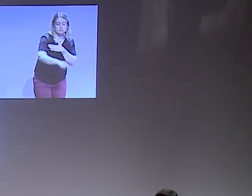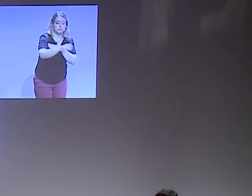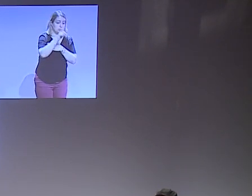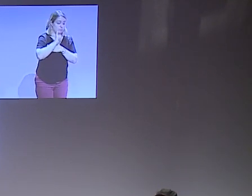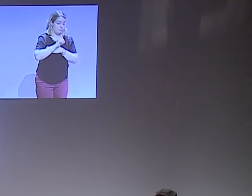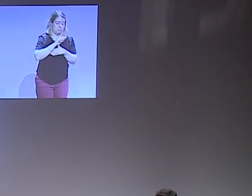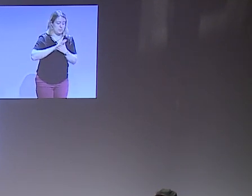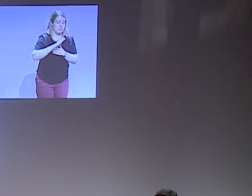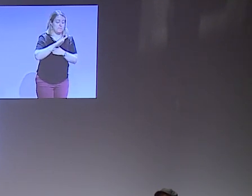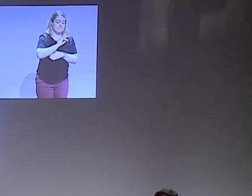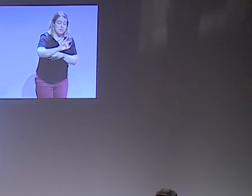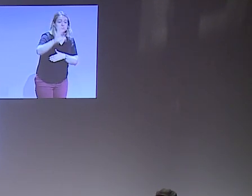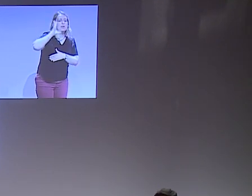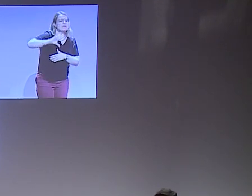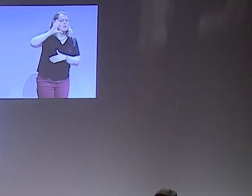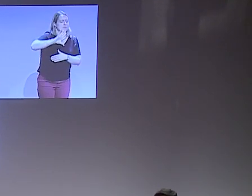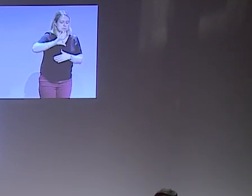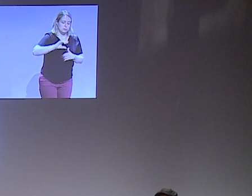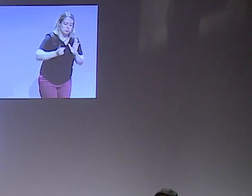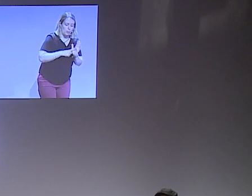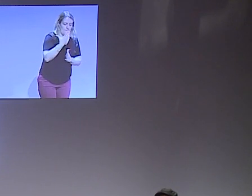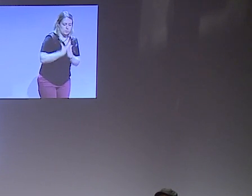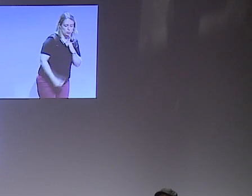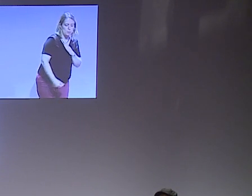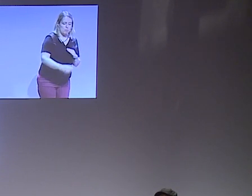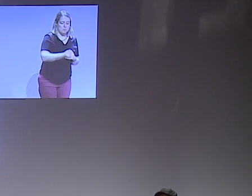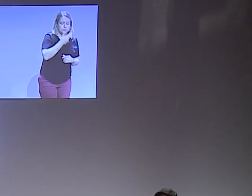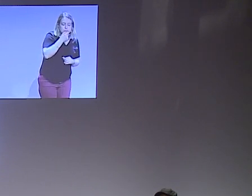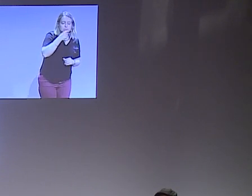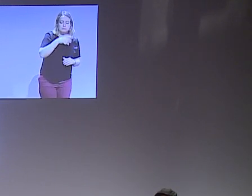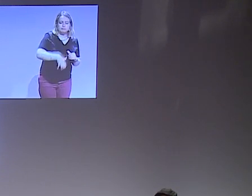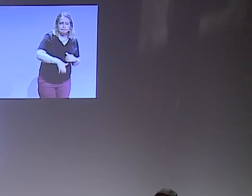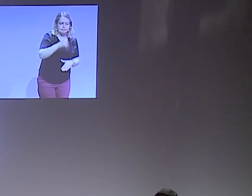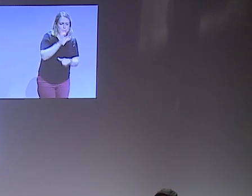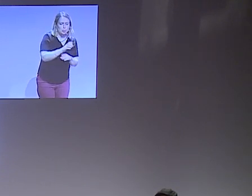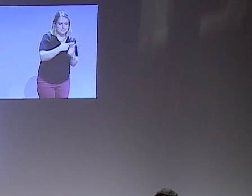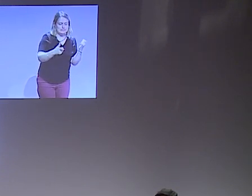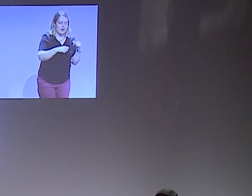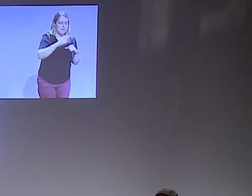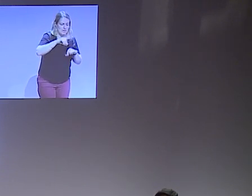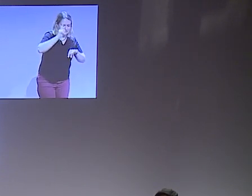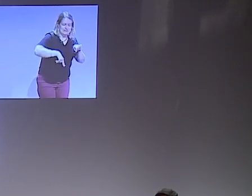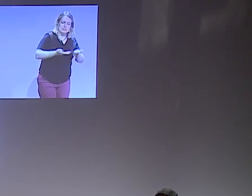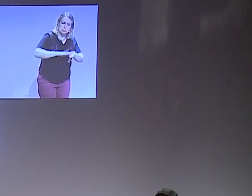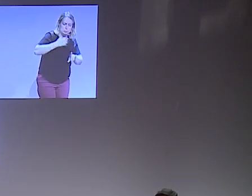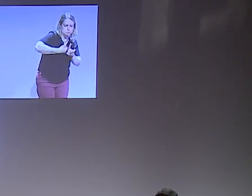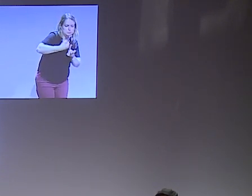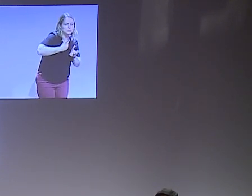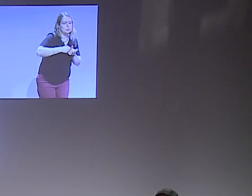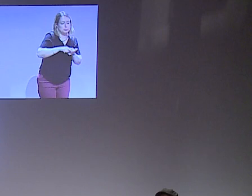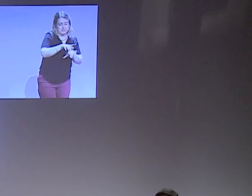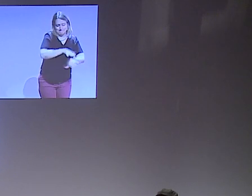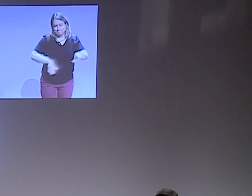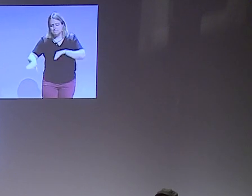hexagonale, on se battait pour le droit à l'avortement et à la contraception alors que c'était interdit, et pourtant c'était avec l'argent public qu'on finançait des campagnes pour